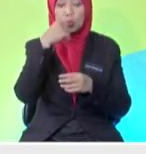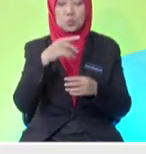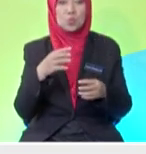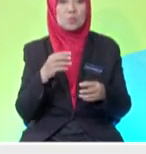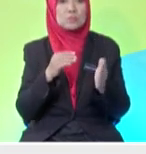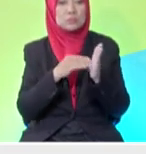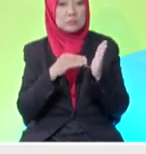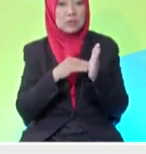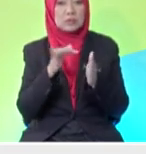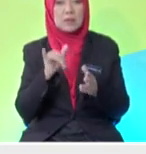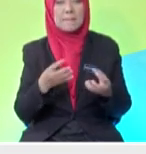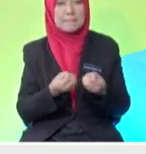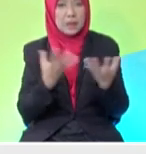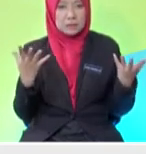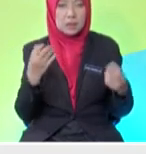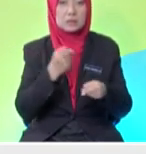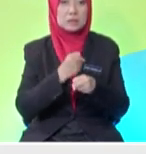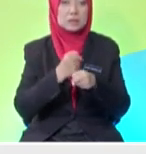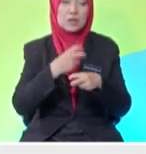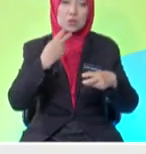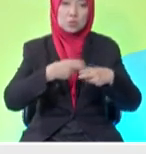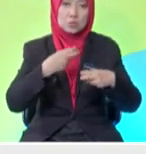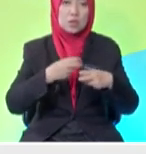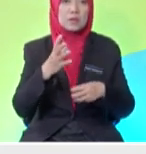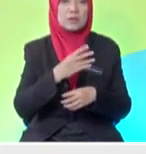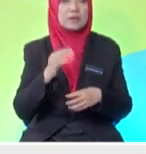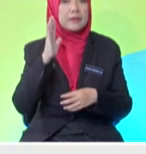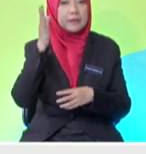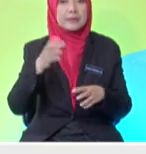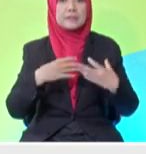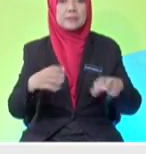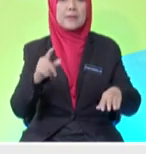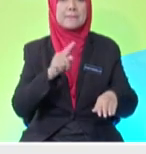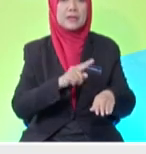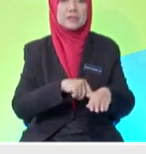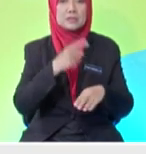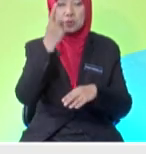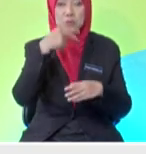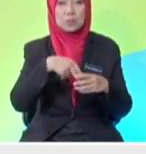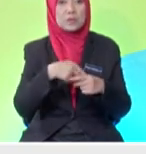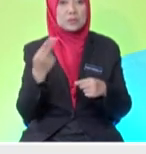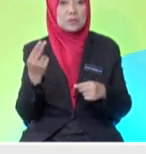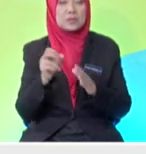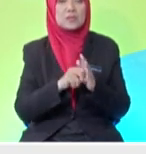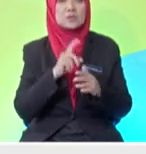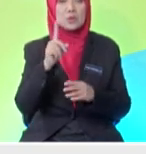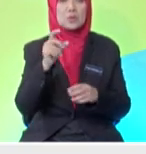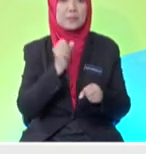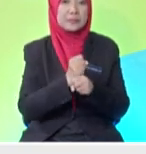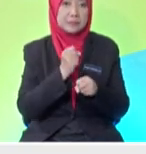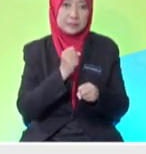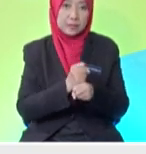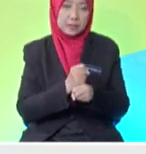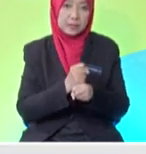untuk kerja yang susah dan juga y-nya dapat mempercepatkan masa dalam menghasilkan sesuatu pekerjaan tersebut